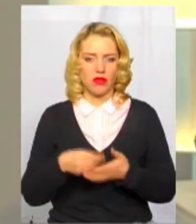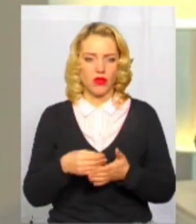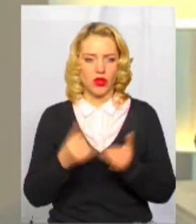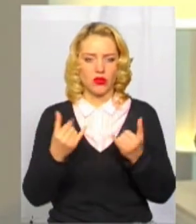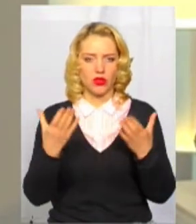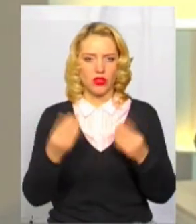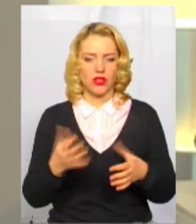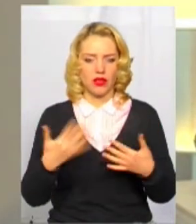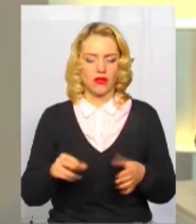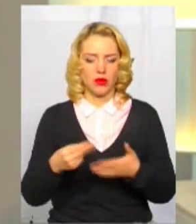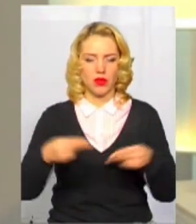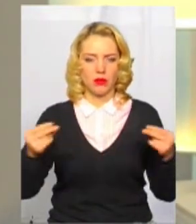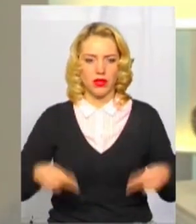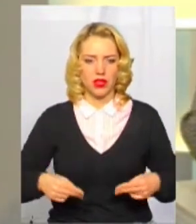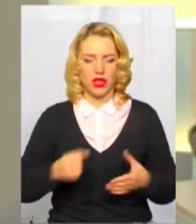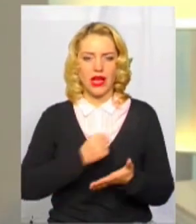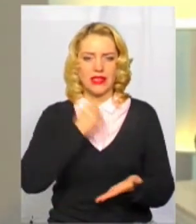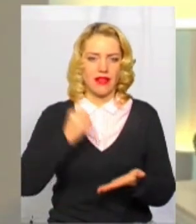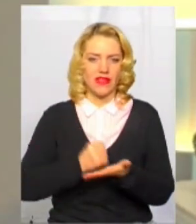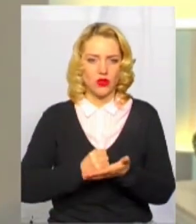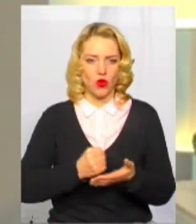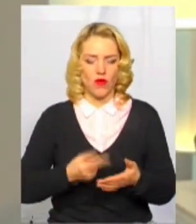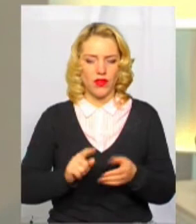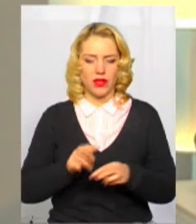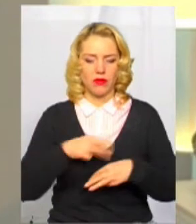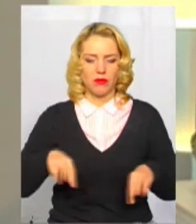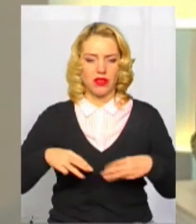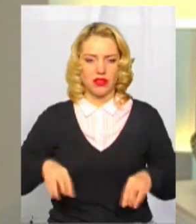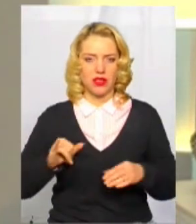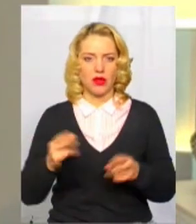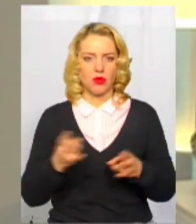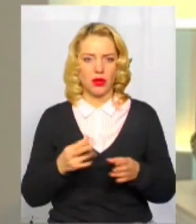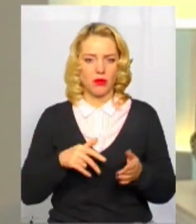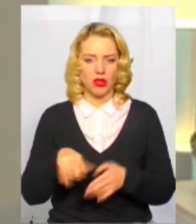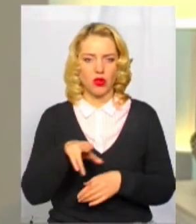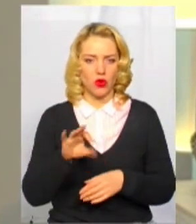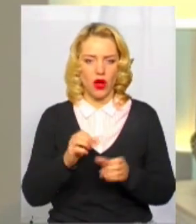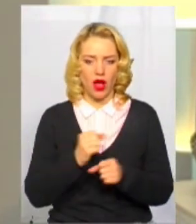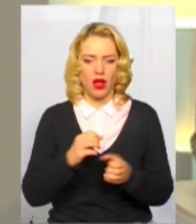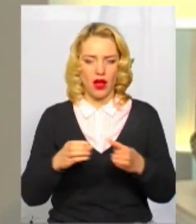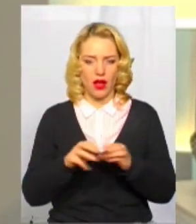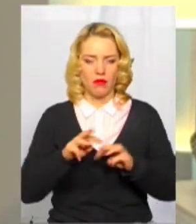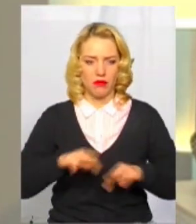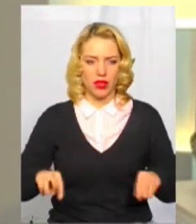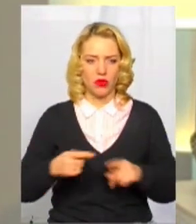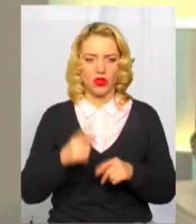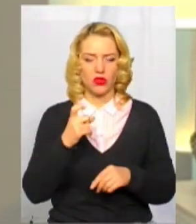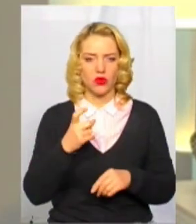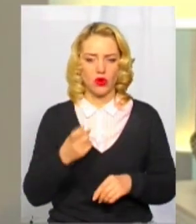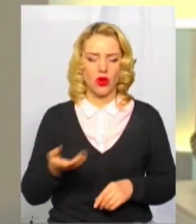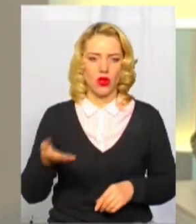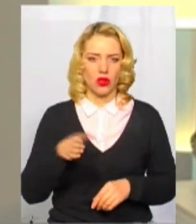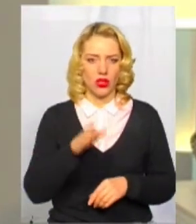вже підписаний проект постанови, завізований певними міністерствами і має надійти до Кабміну. 100 одиниць нам мають повернути, тому